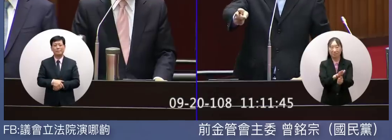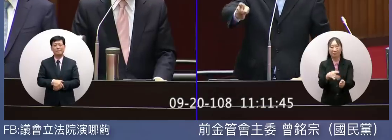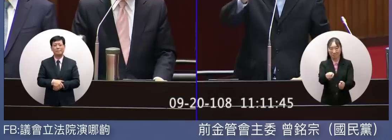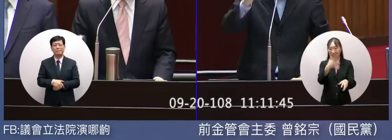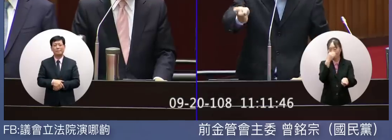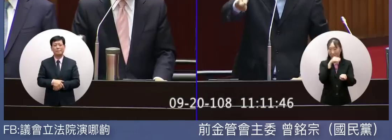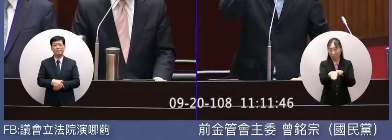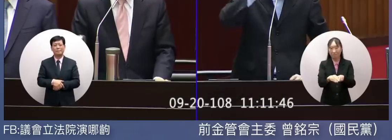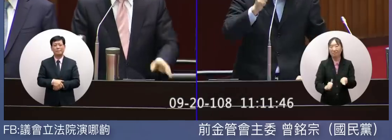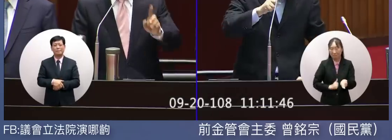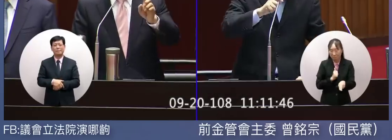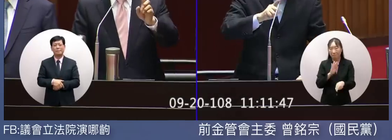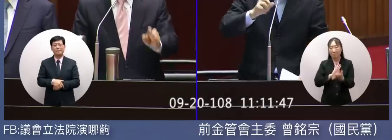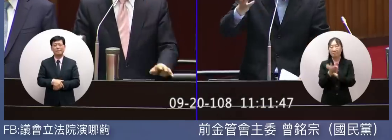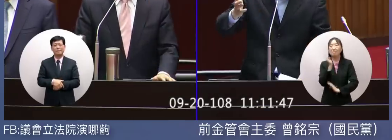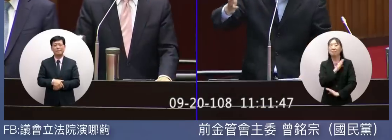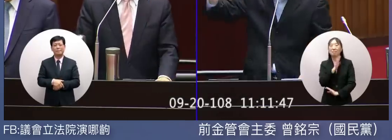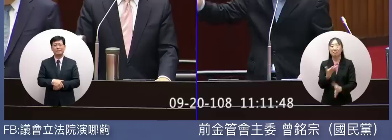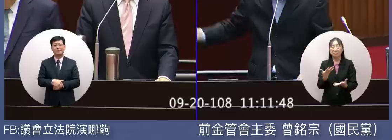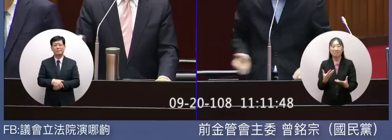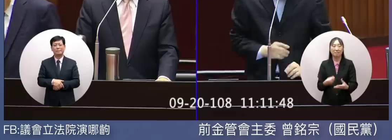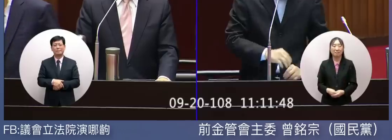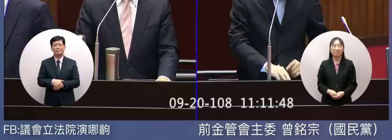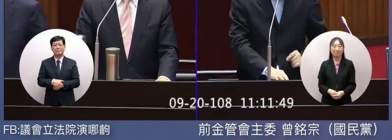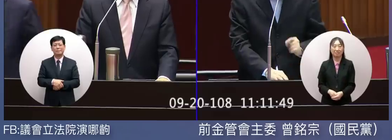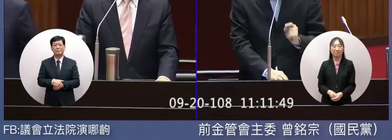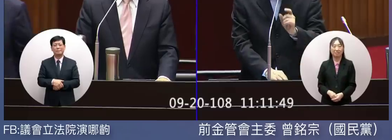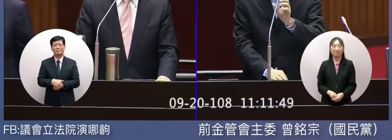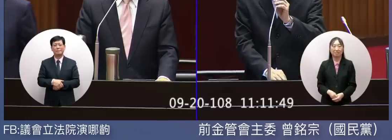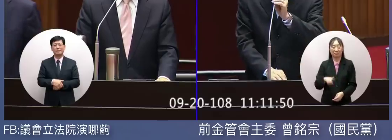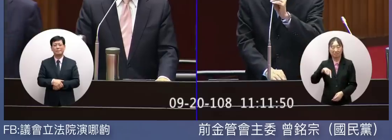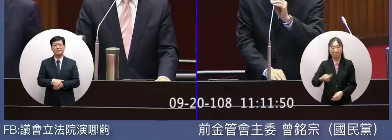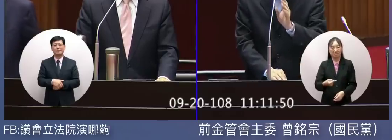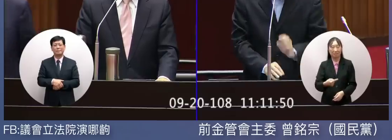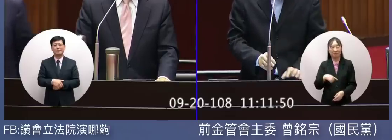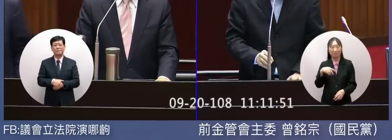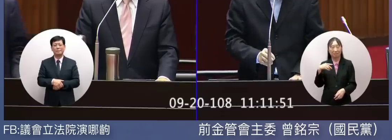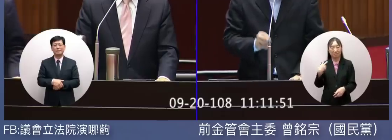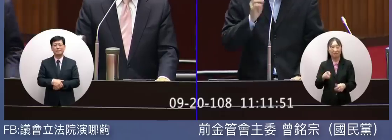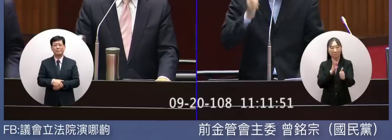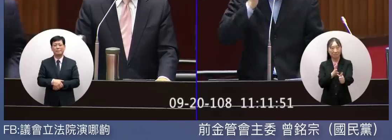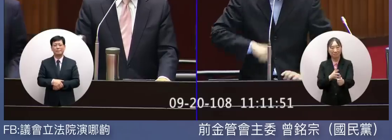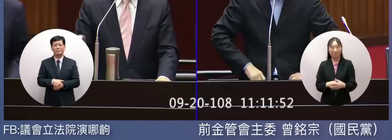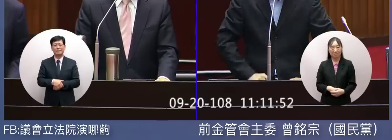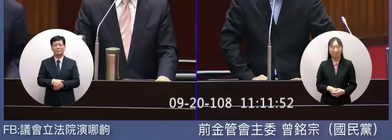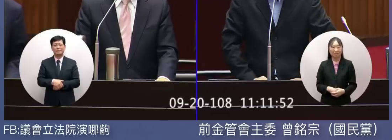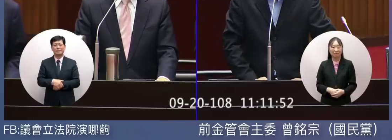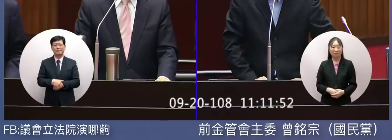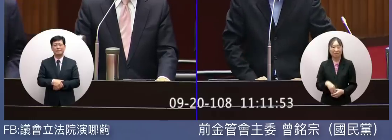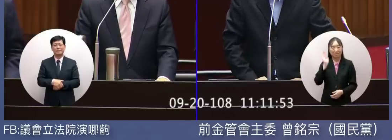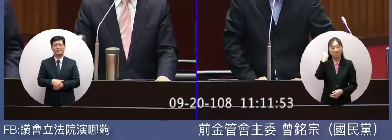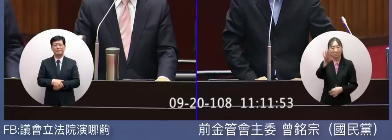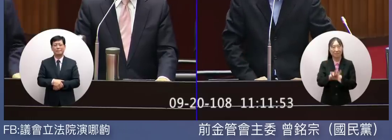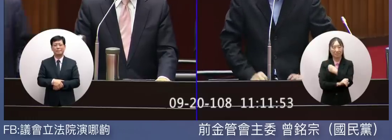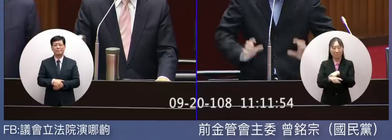铁真的是会的。好，往下，院长，我要跟你讨教，前瞻基础建